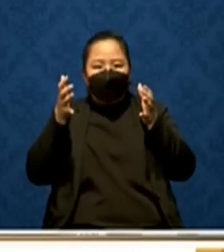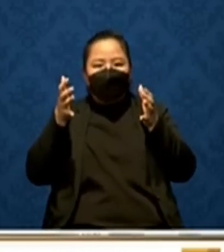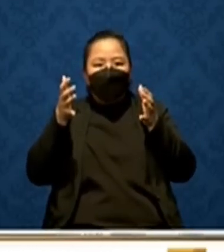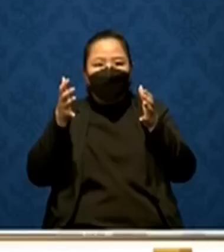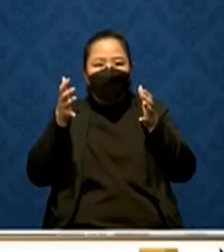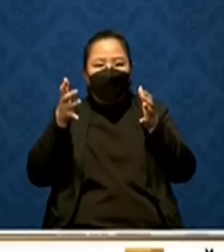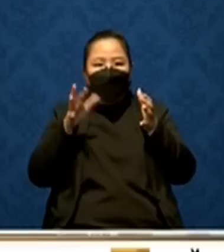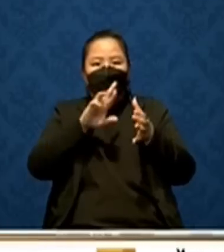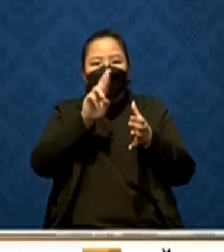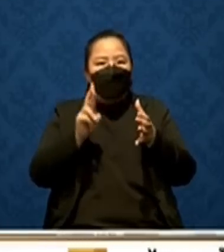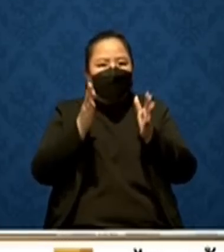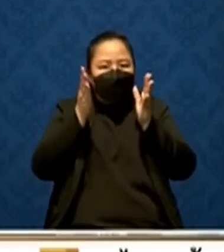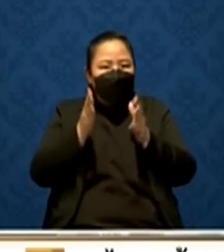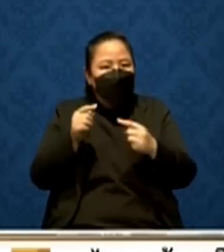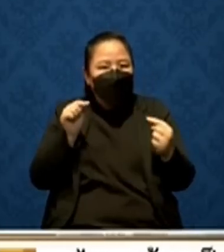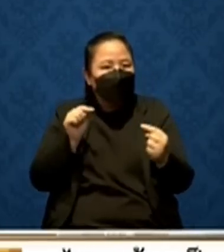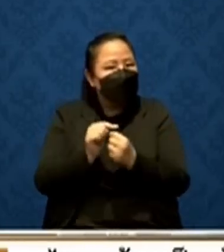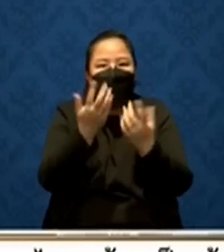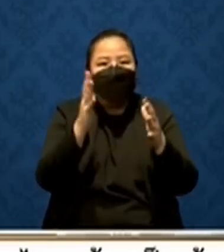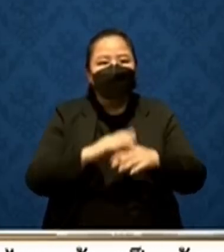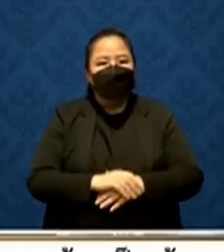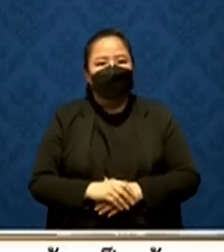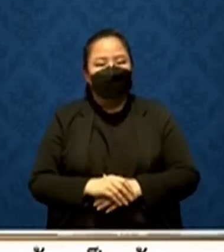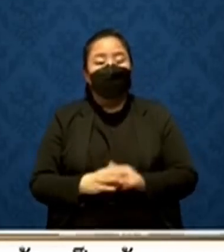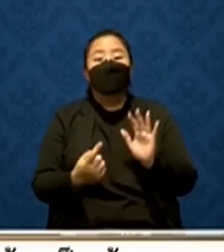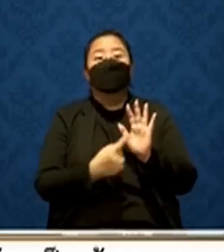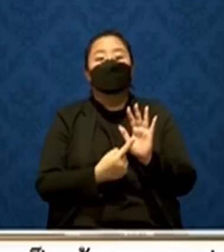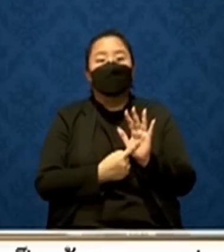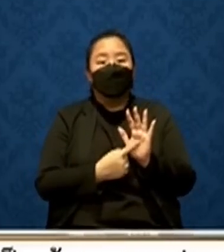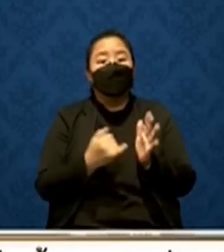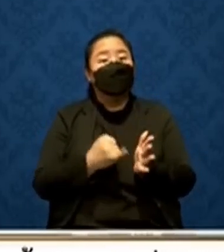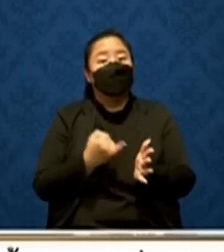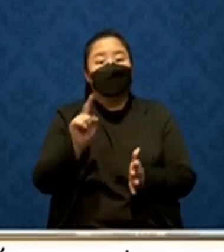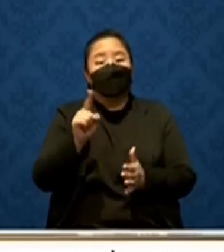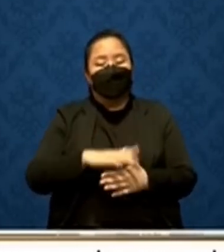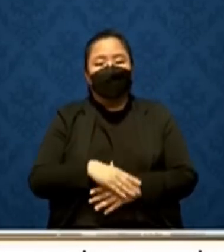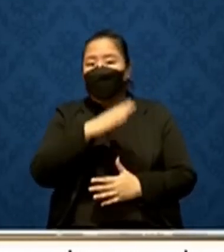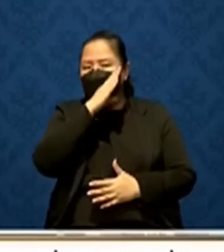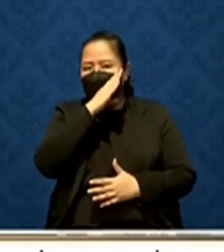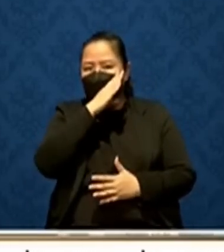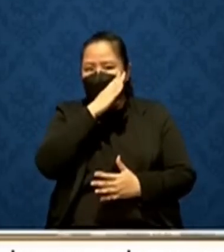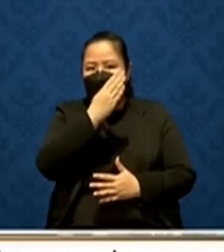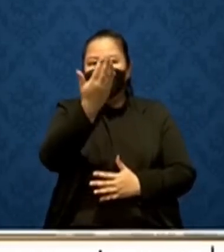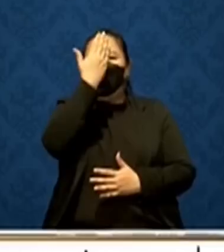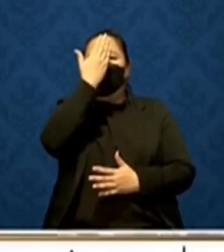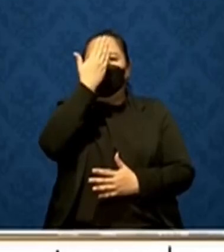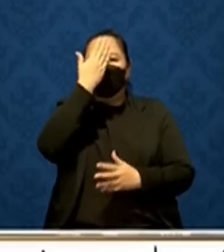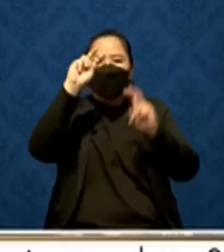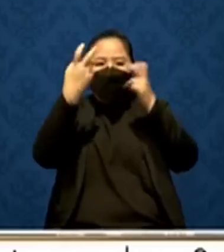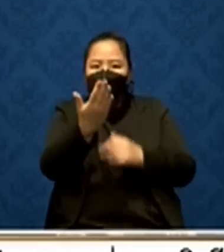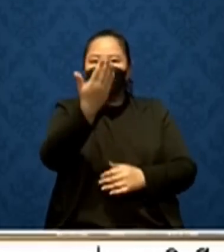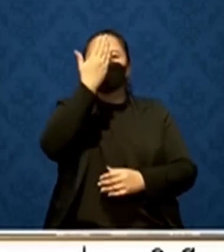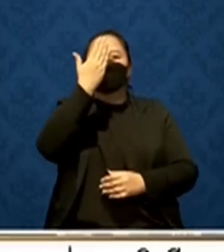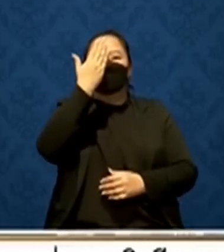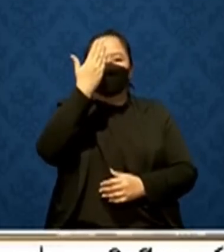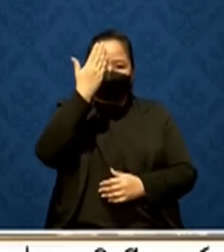ไม่ใช่คนไม่ถูกทำงานทำกันเอาตัวอย่างง่ายๆครับก็เจอสถานการณ์วิกฤตแต่ผมที่